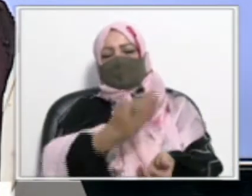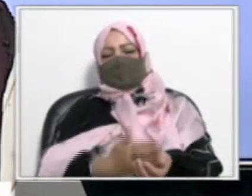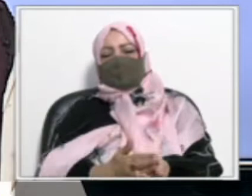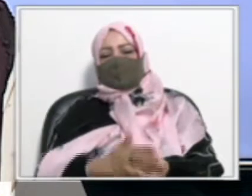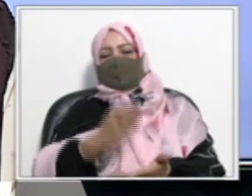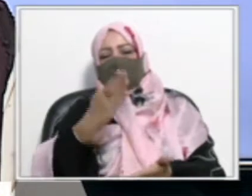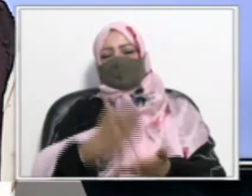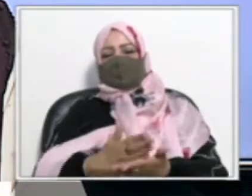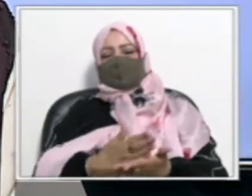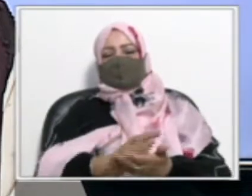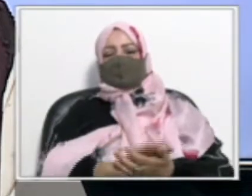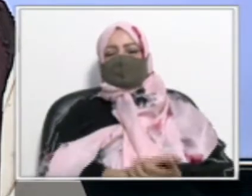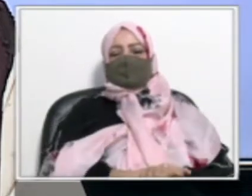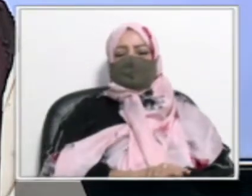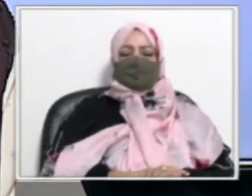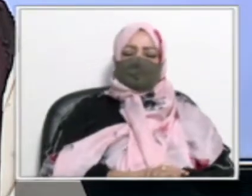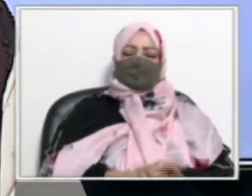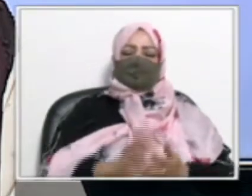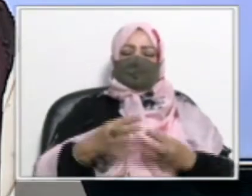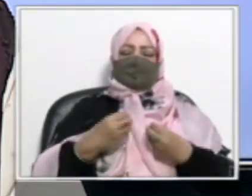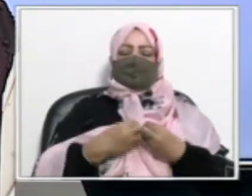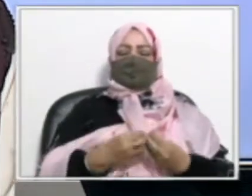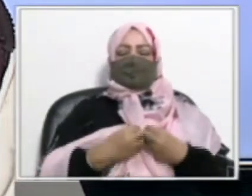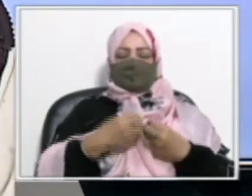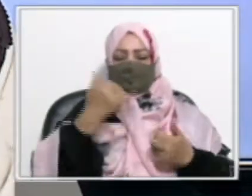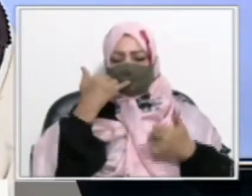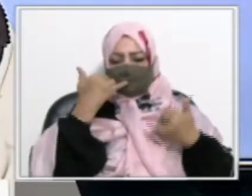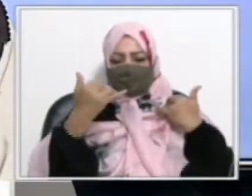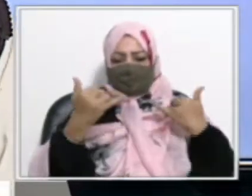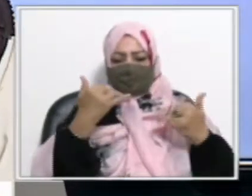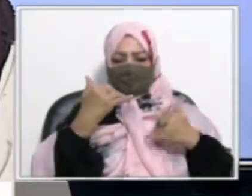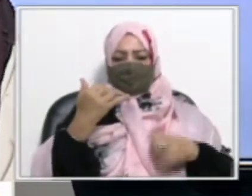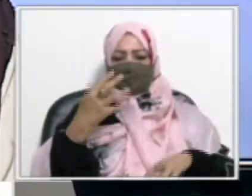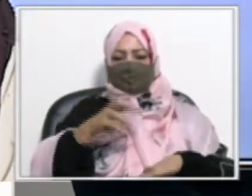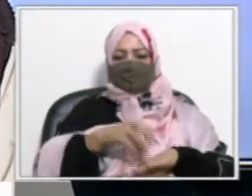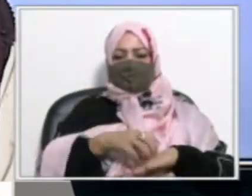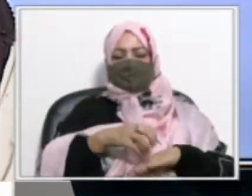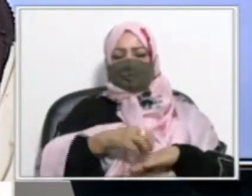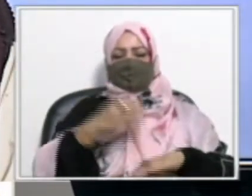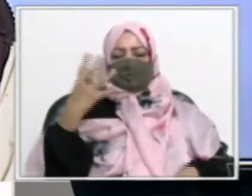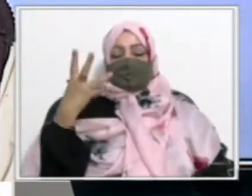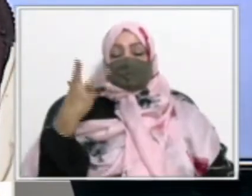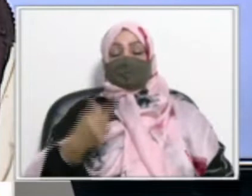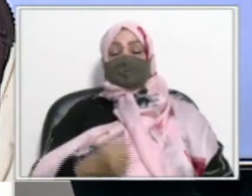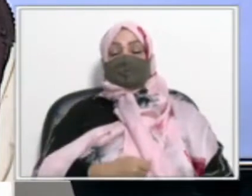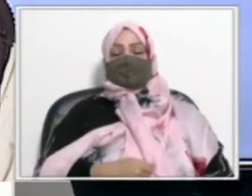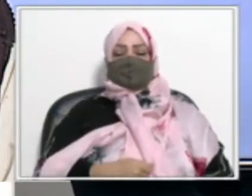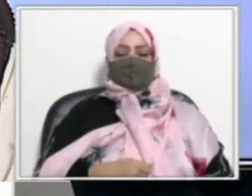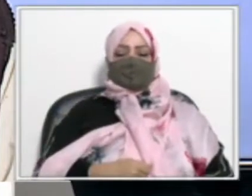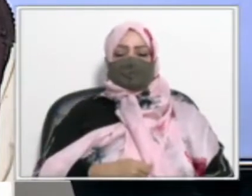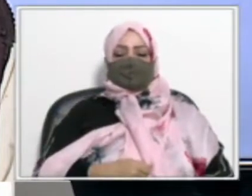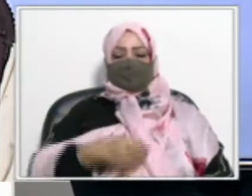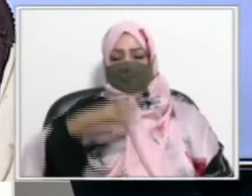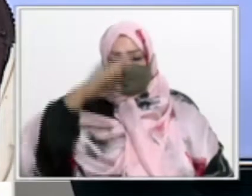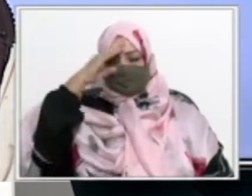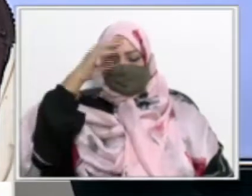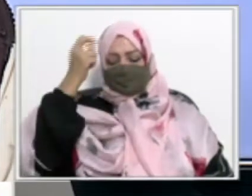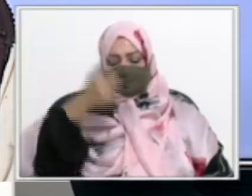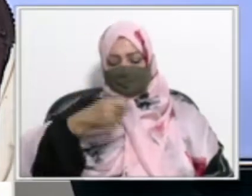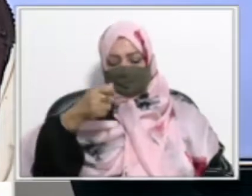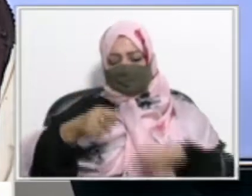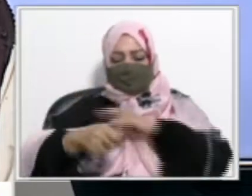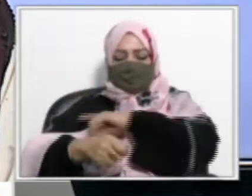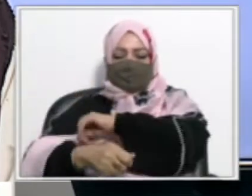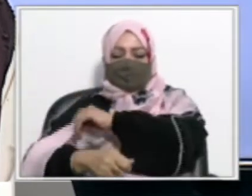السلام عليكم. وعليكم السلام ورحمة الله وبركاته. يا عبد الفتاح يومك مبارك. الله يبارك